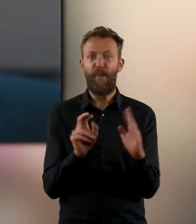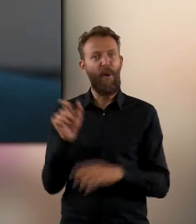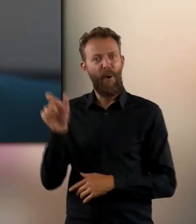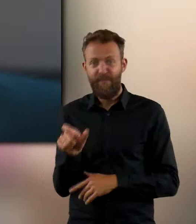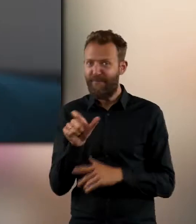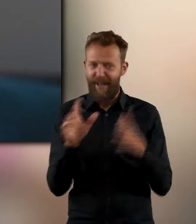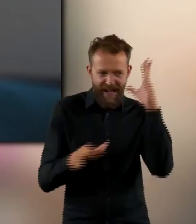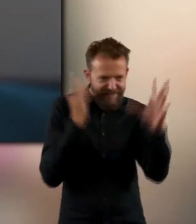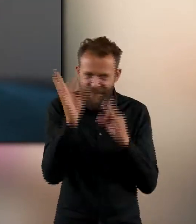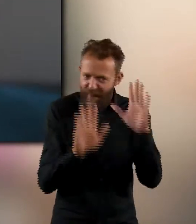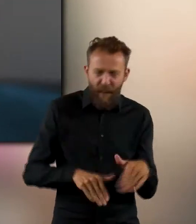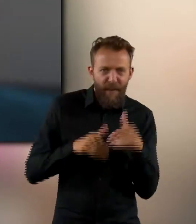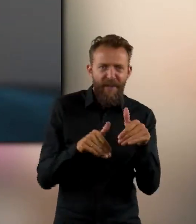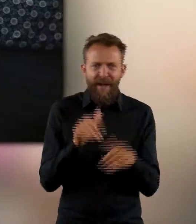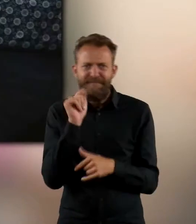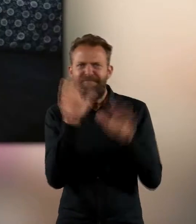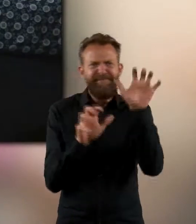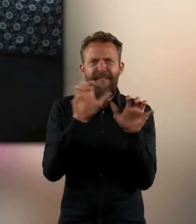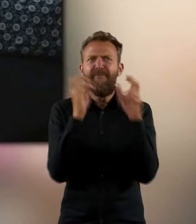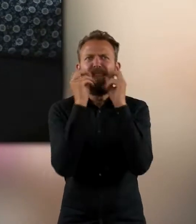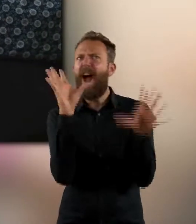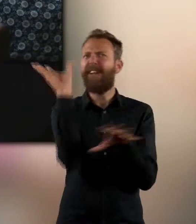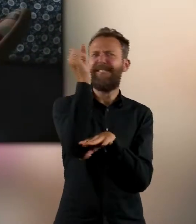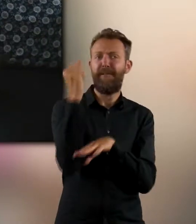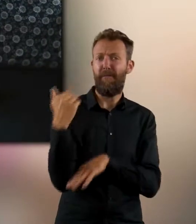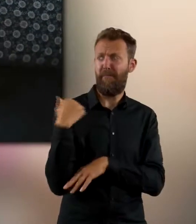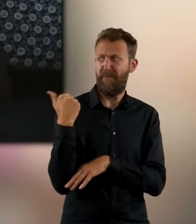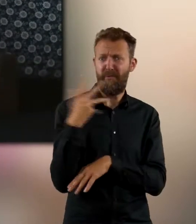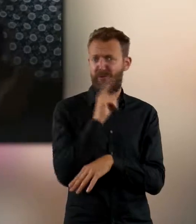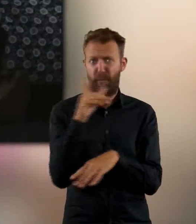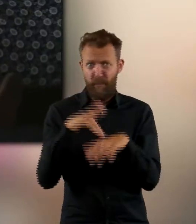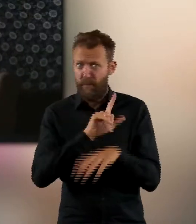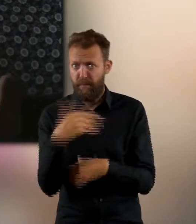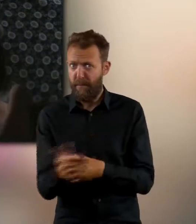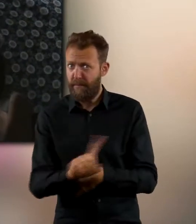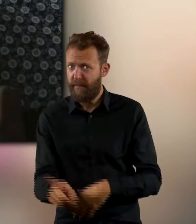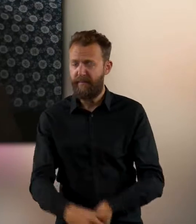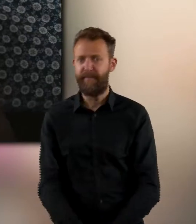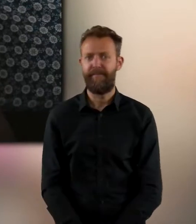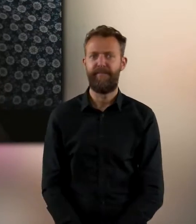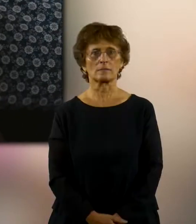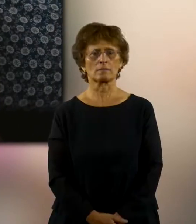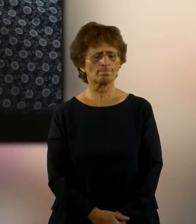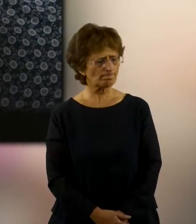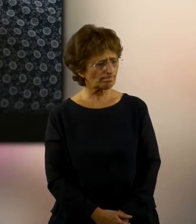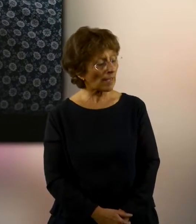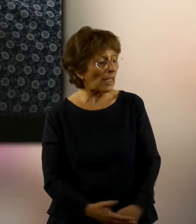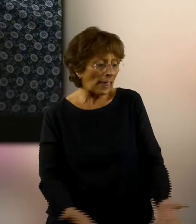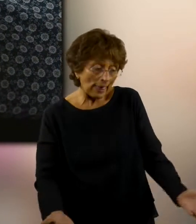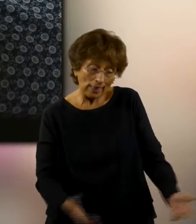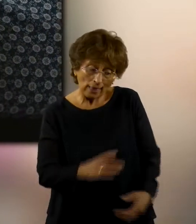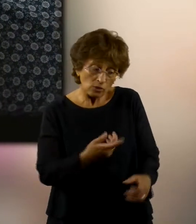Antonin. Et de retour à la maison, il continue à explorer. Antonin crapahute pour attraper le chat, ce qu'il ne faisait pas il y a quelques jours. Bah